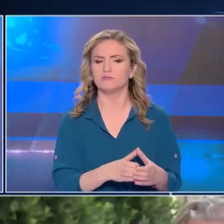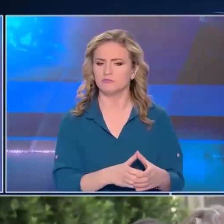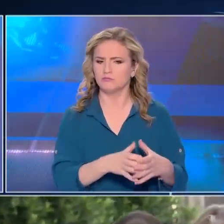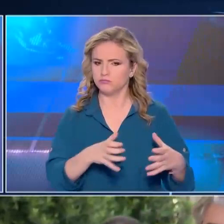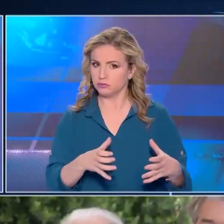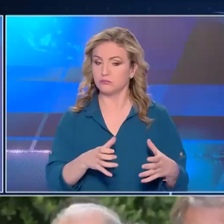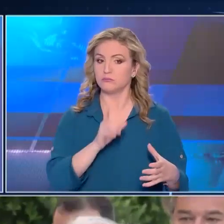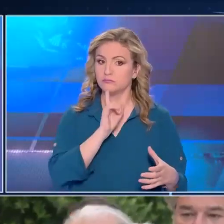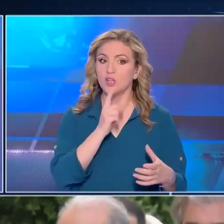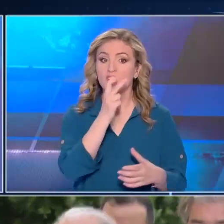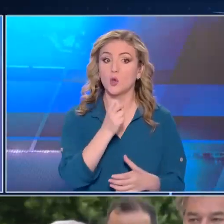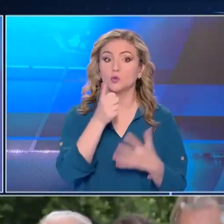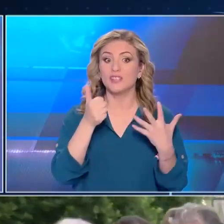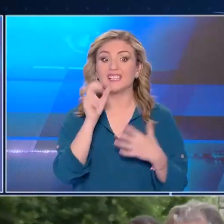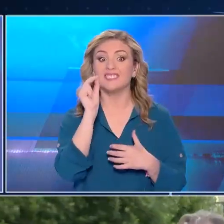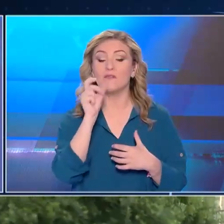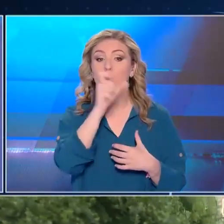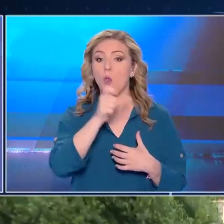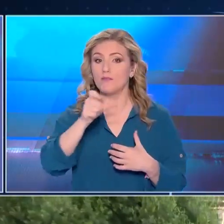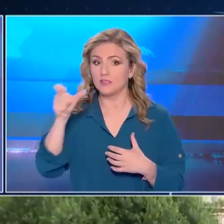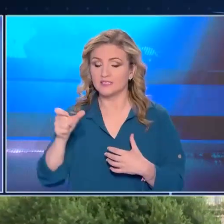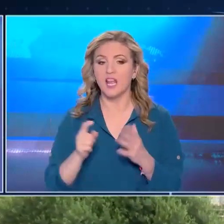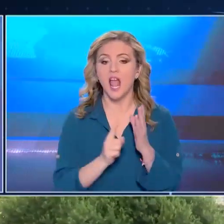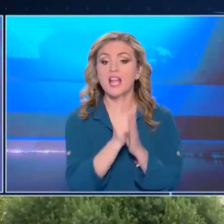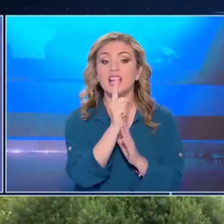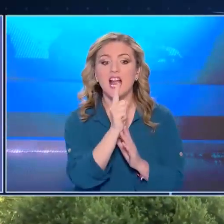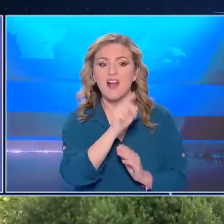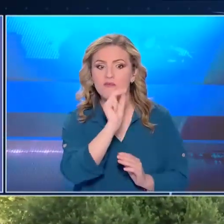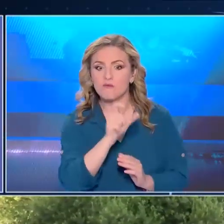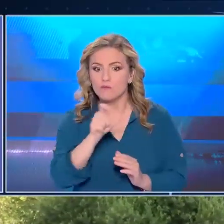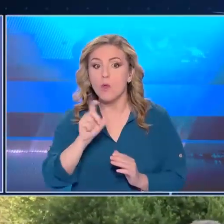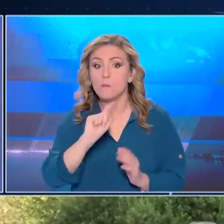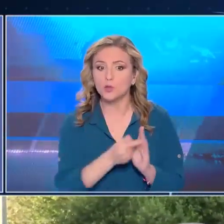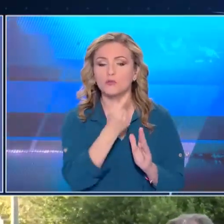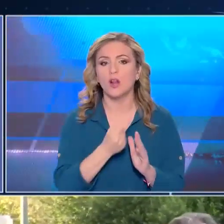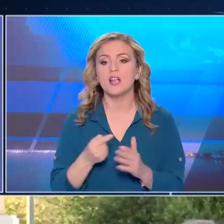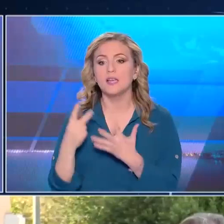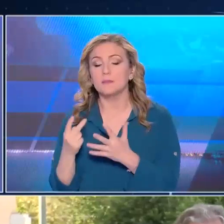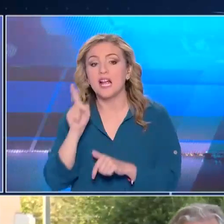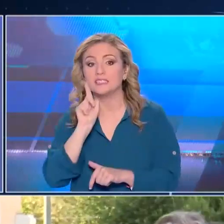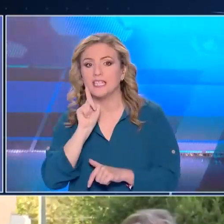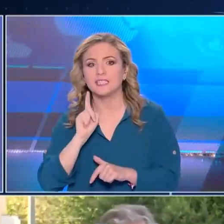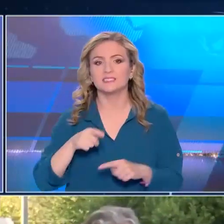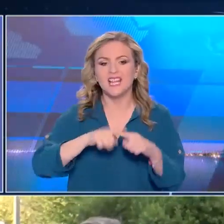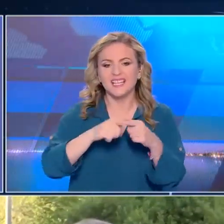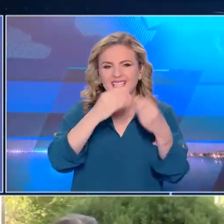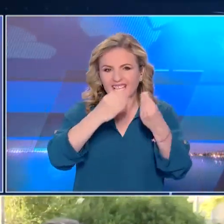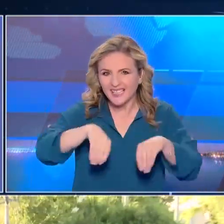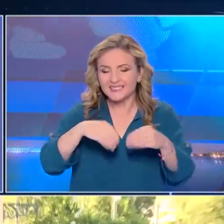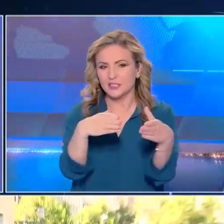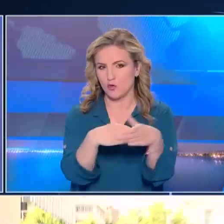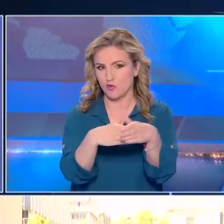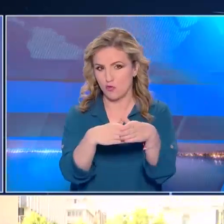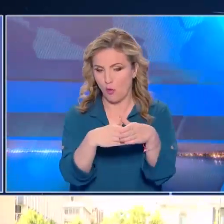τις εκλογές, 26 βουλευτές βγάζει, 11 πρωτάκια και 7 γυναίκες. Και από την Ελληνική Λύση, εκεί η Ελληνική